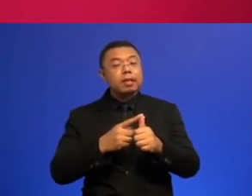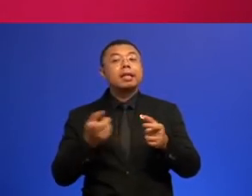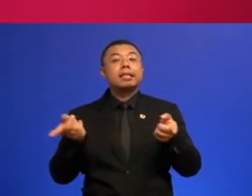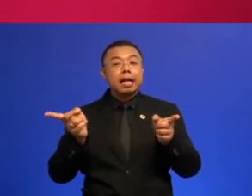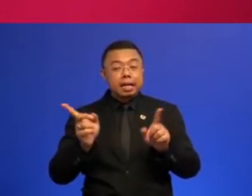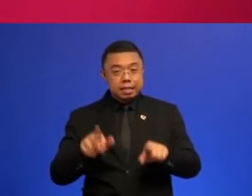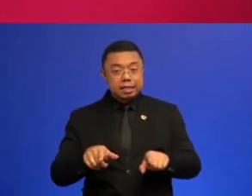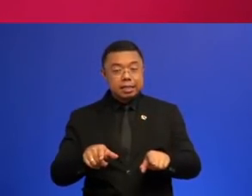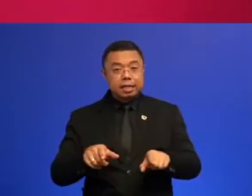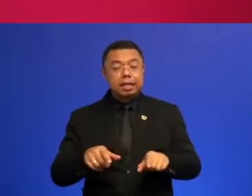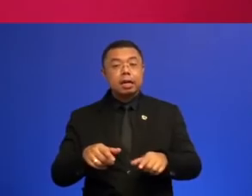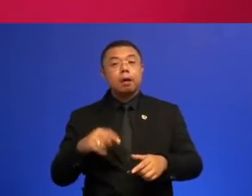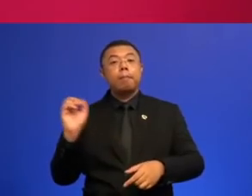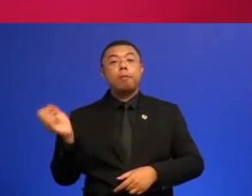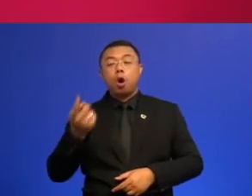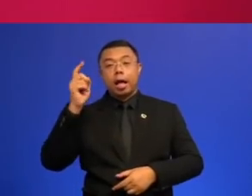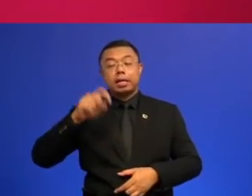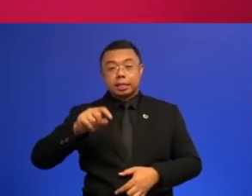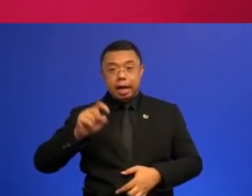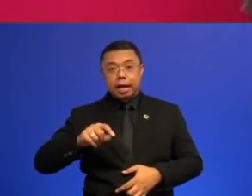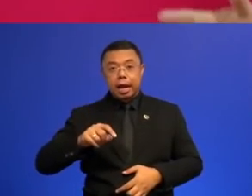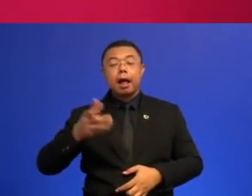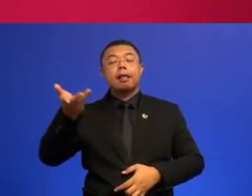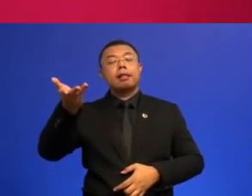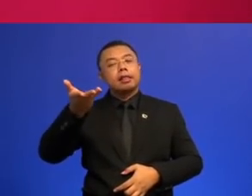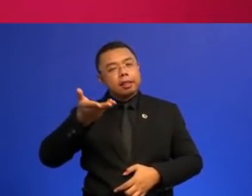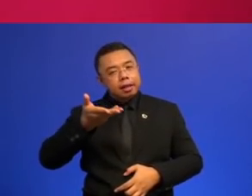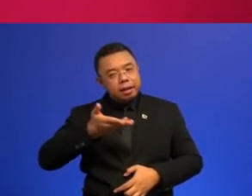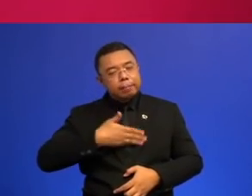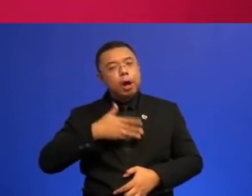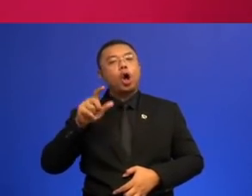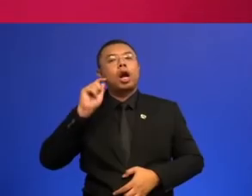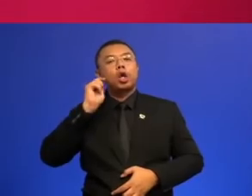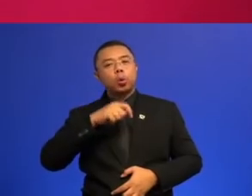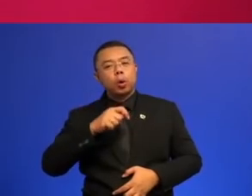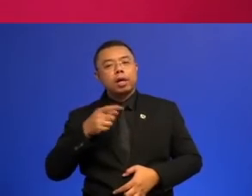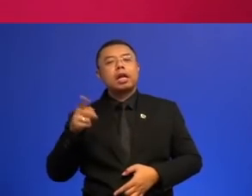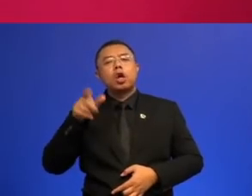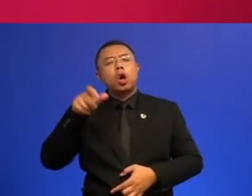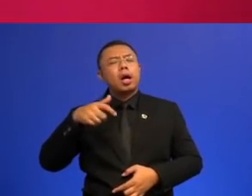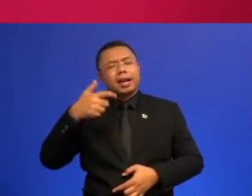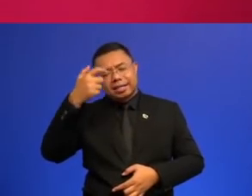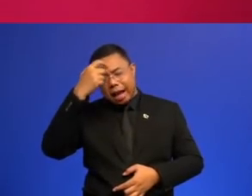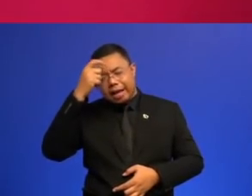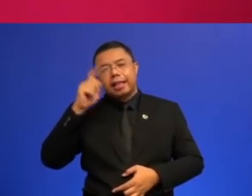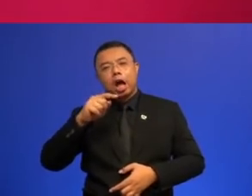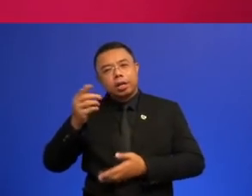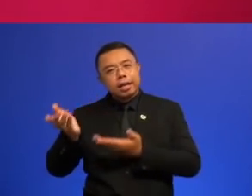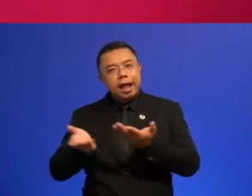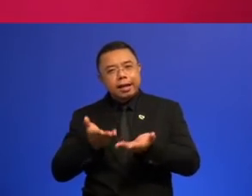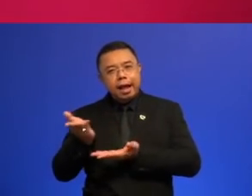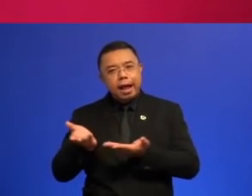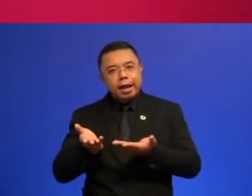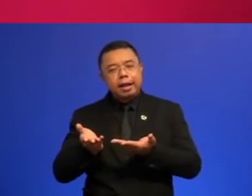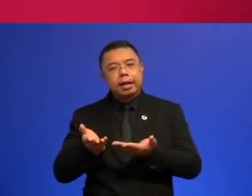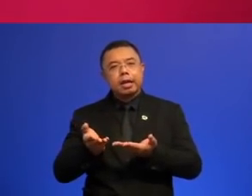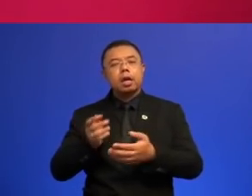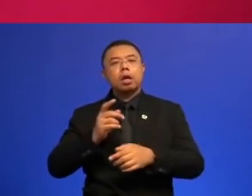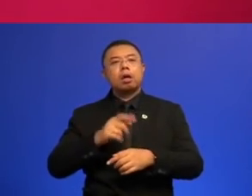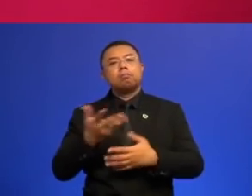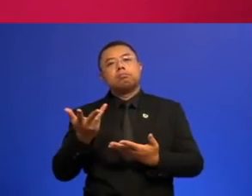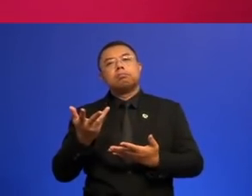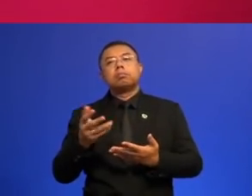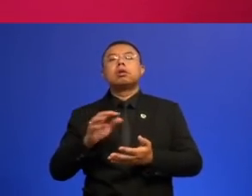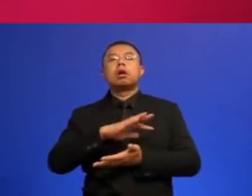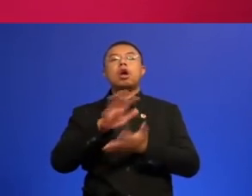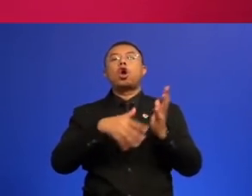Jadi, mulai sekarang, terimalah dia sebagai orang sakit yang harus dilayani. Ya, masak berantakan,